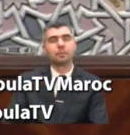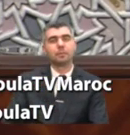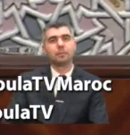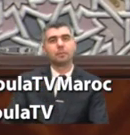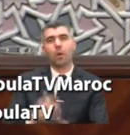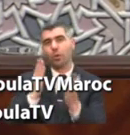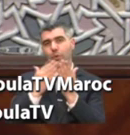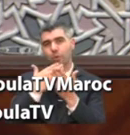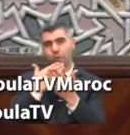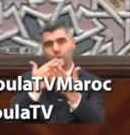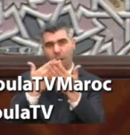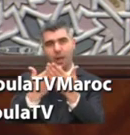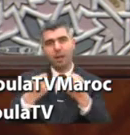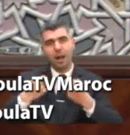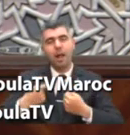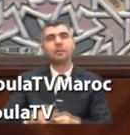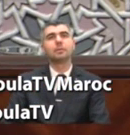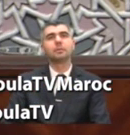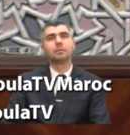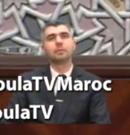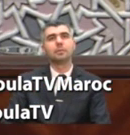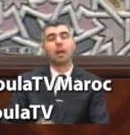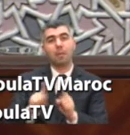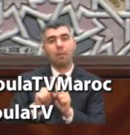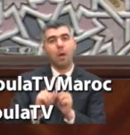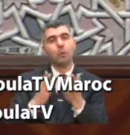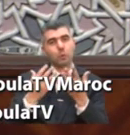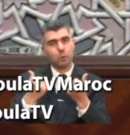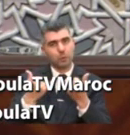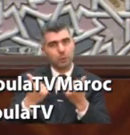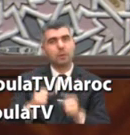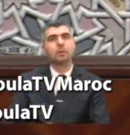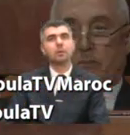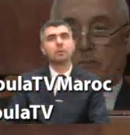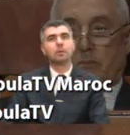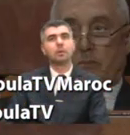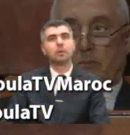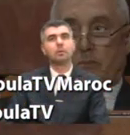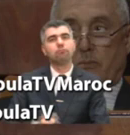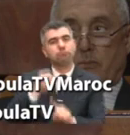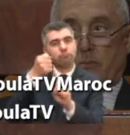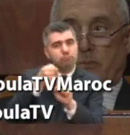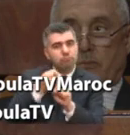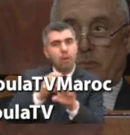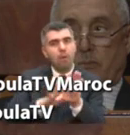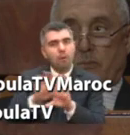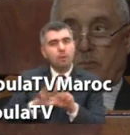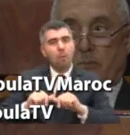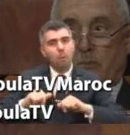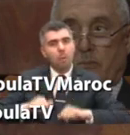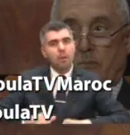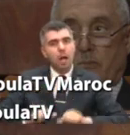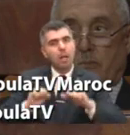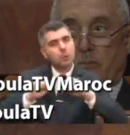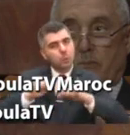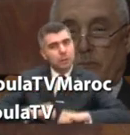محترم. شكرا سيد رئيس. سيد الوزير مرحبا بكم. كنتمنوا المجهودات اللي كتقوم بها الوزارة ديالكم